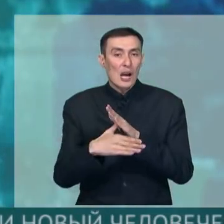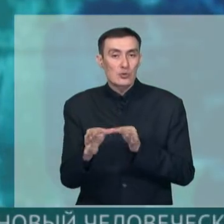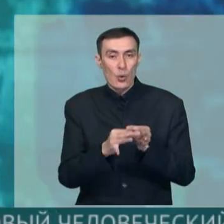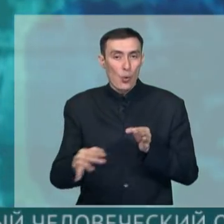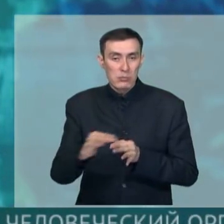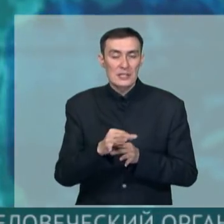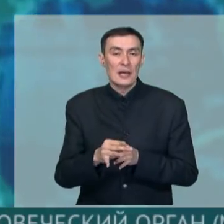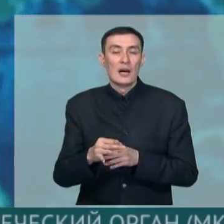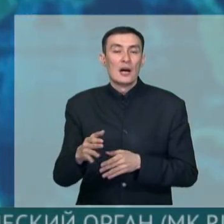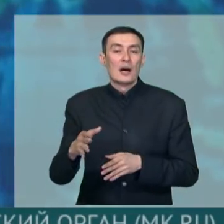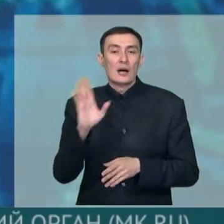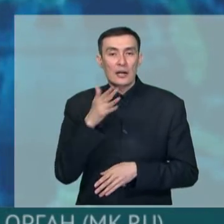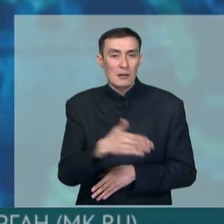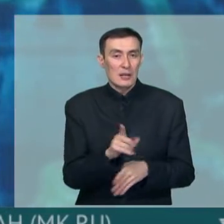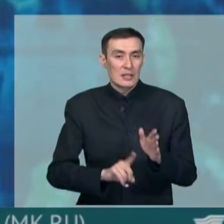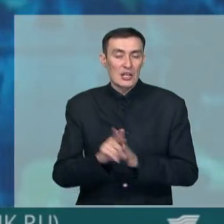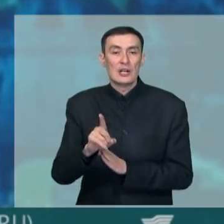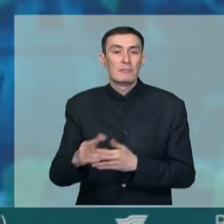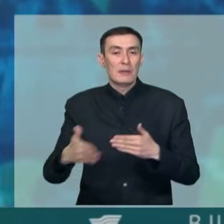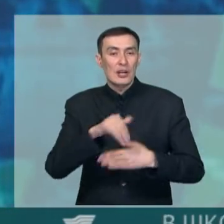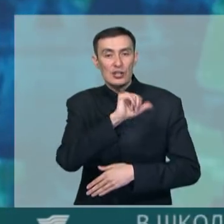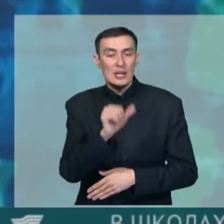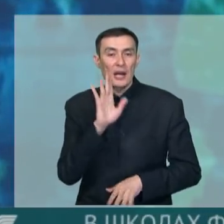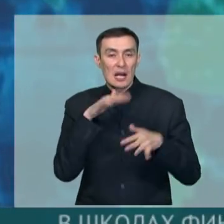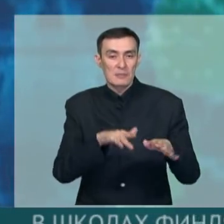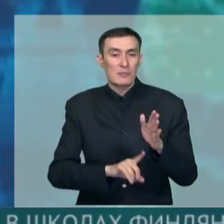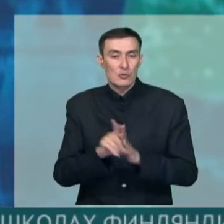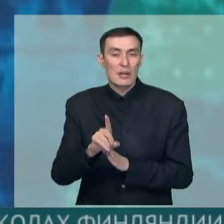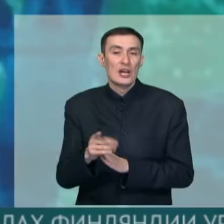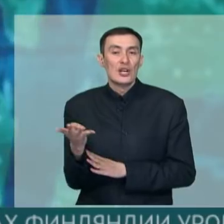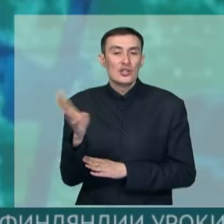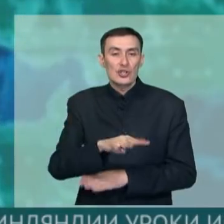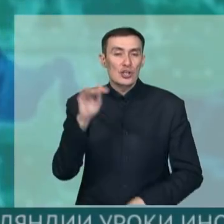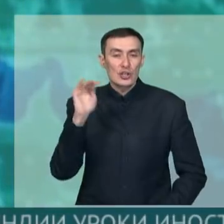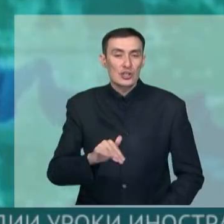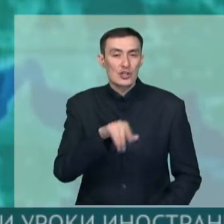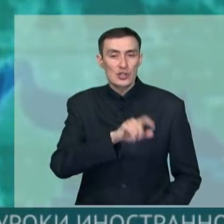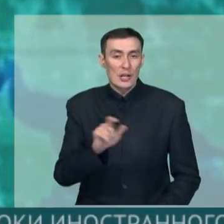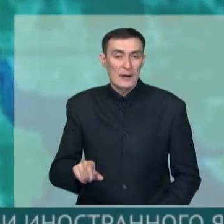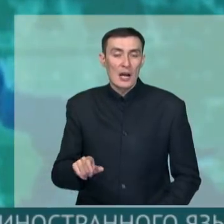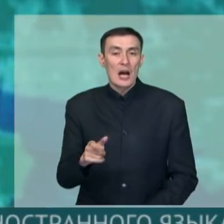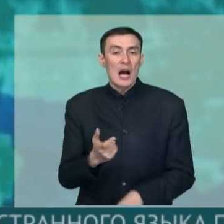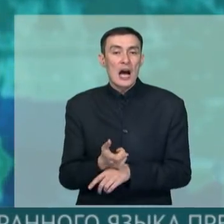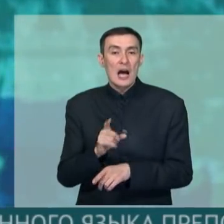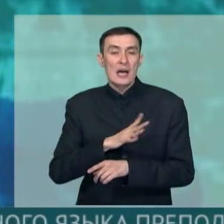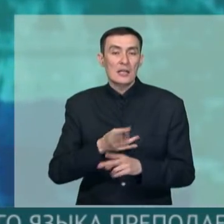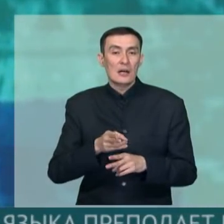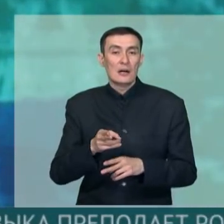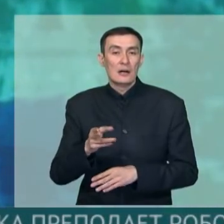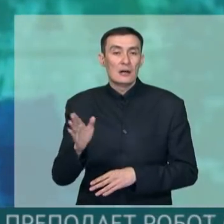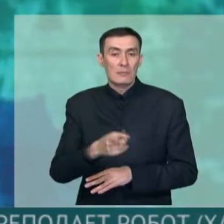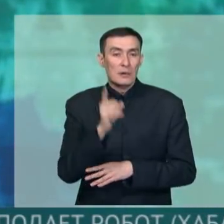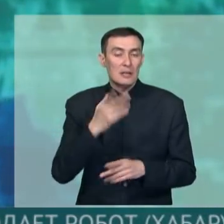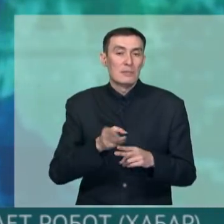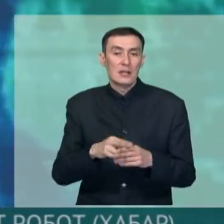области. К ловле на реках Уралки, Гачи в прибрежной зоне Каспийского моря приступили 4000 человек. Особенностью путины